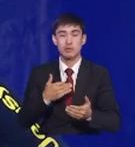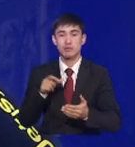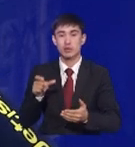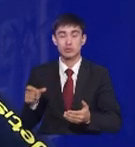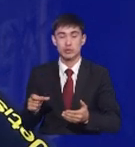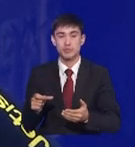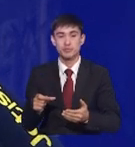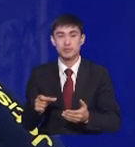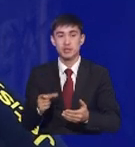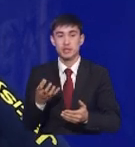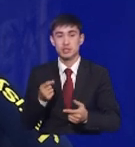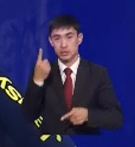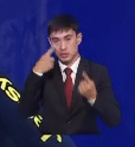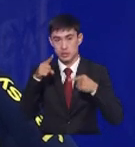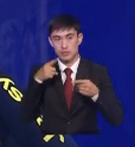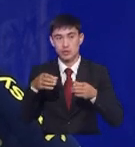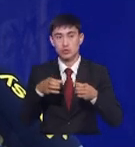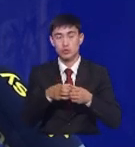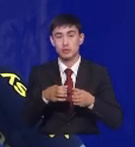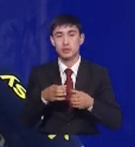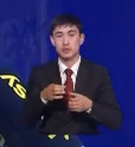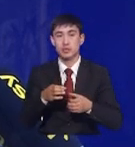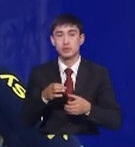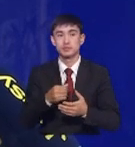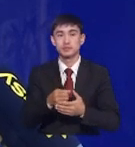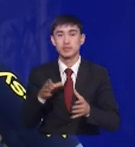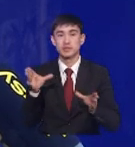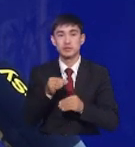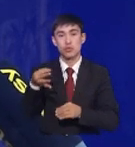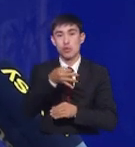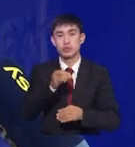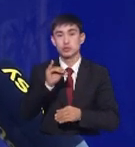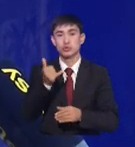волонтеры, а также инициативные группы со всей области ЖЦУ.